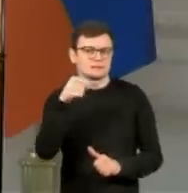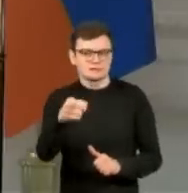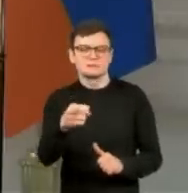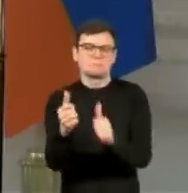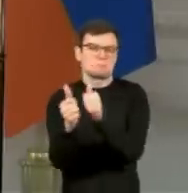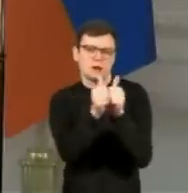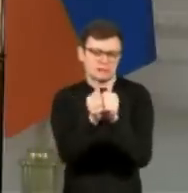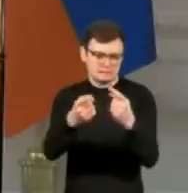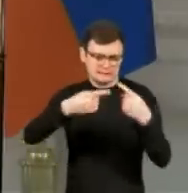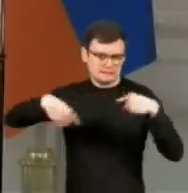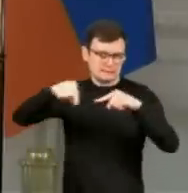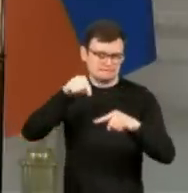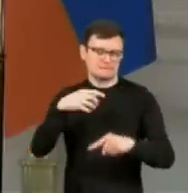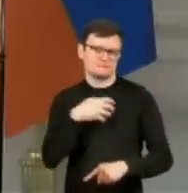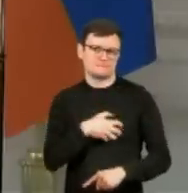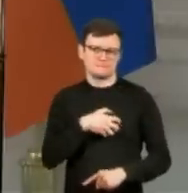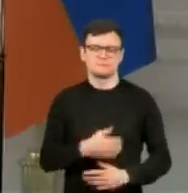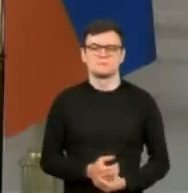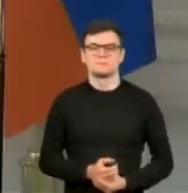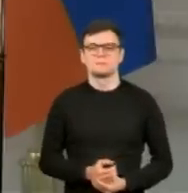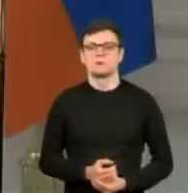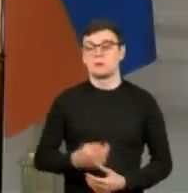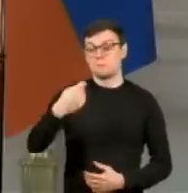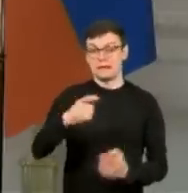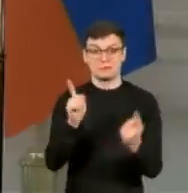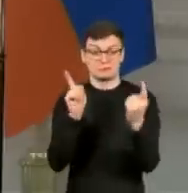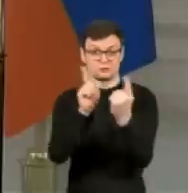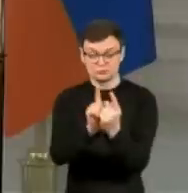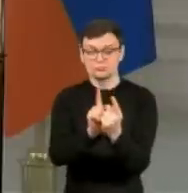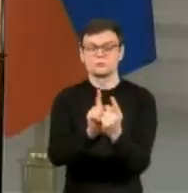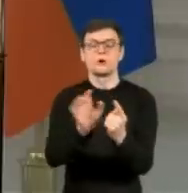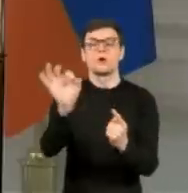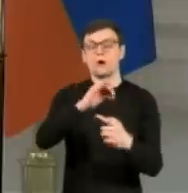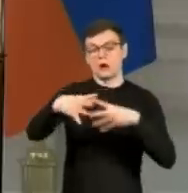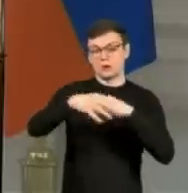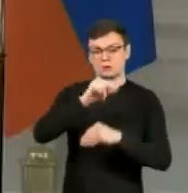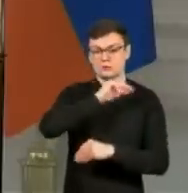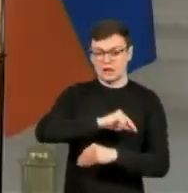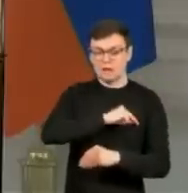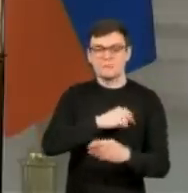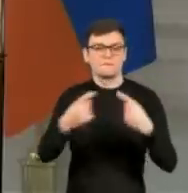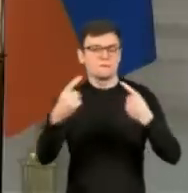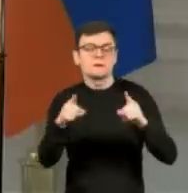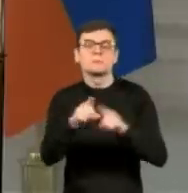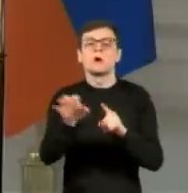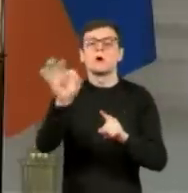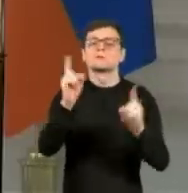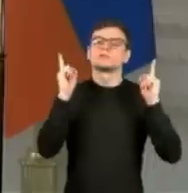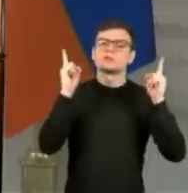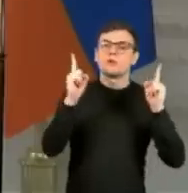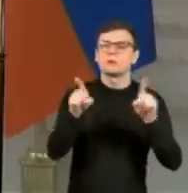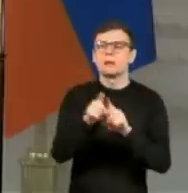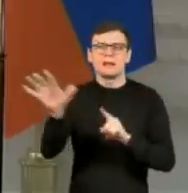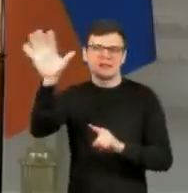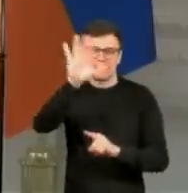Iš tiesų, susitikimo su prezidentu metu, be dvišalės darbotvarkės, mes taip pat kalbėjomės ir apie saugumo ir regionės svarbos